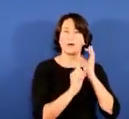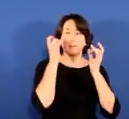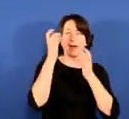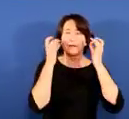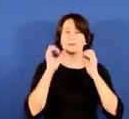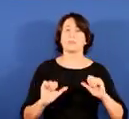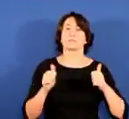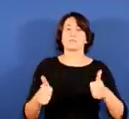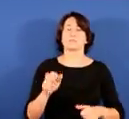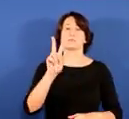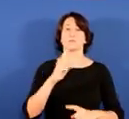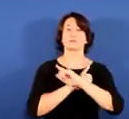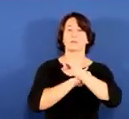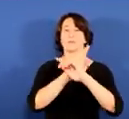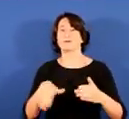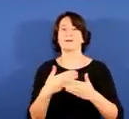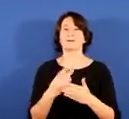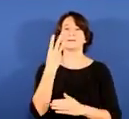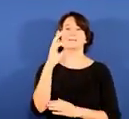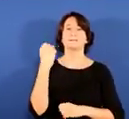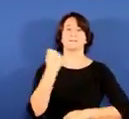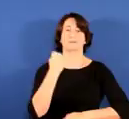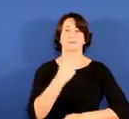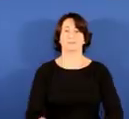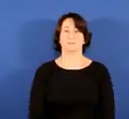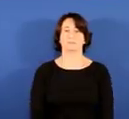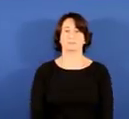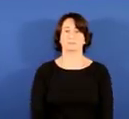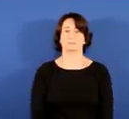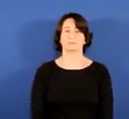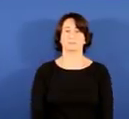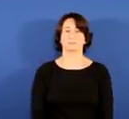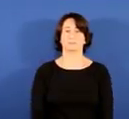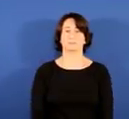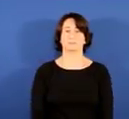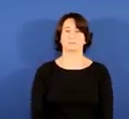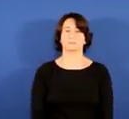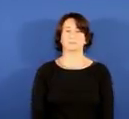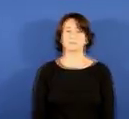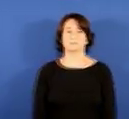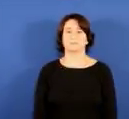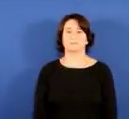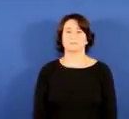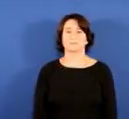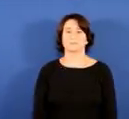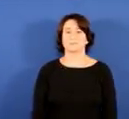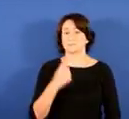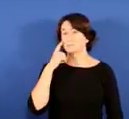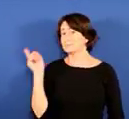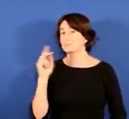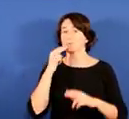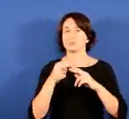Aurten, azaroaren 2an hasiko da Elorrion, eta azaroaren 30 arte luzatuko da. 6 emanaldi izango dira denera, eta euskarazko formatu